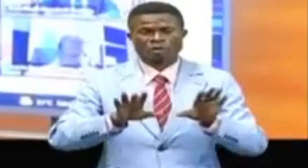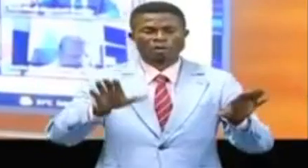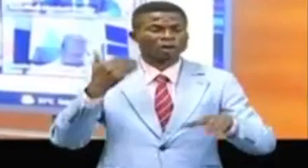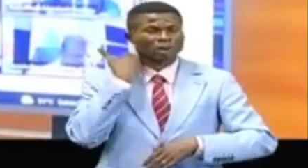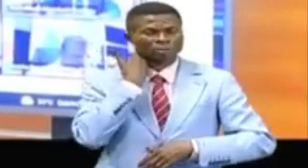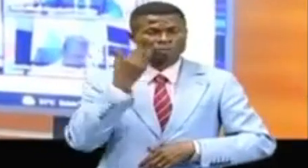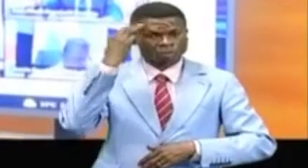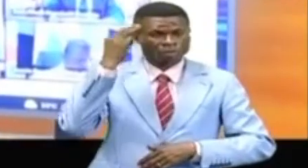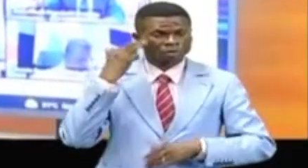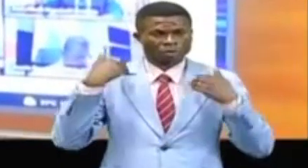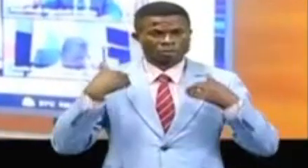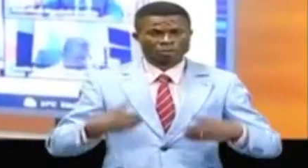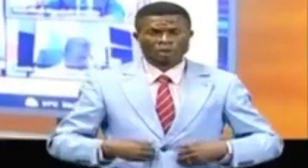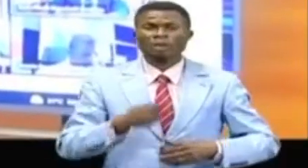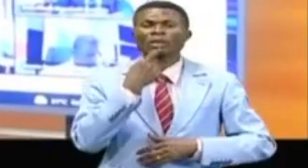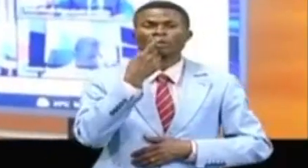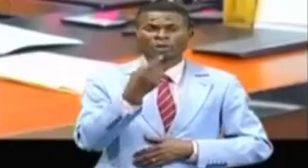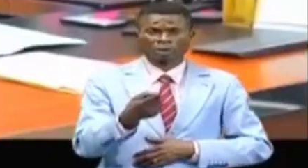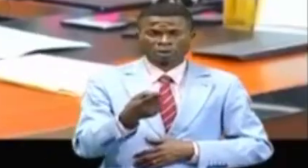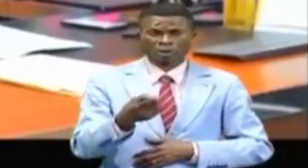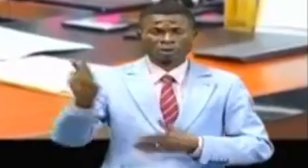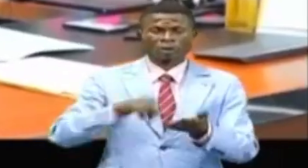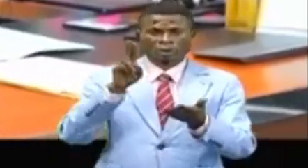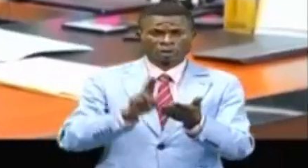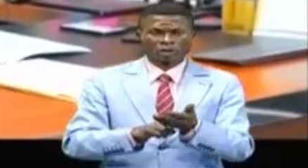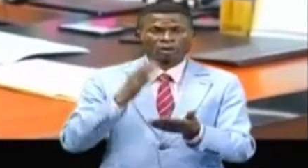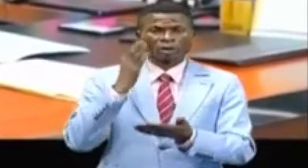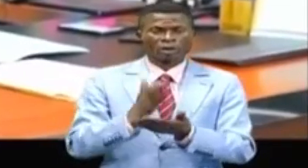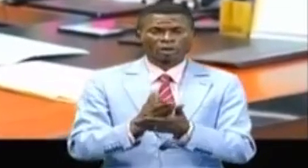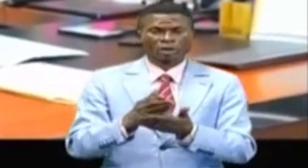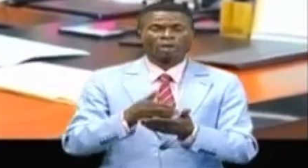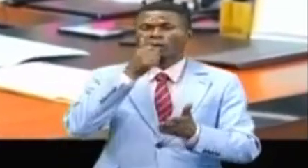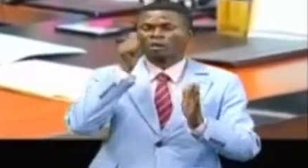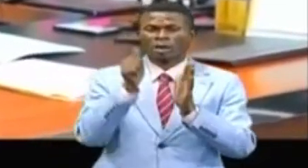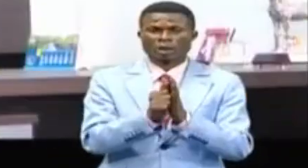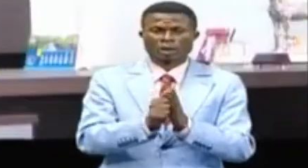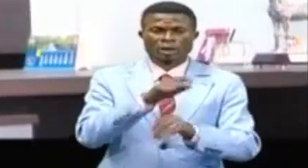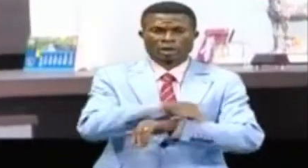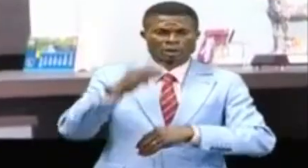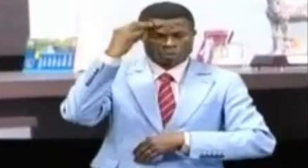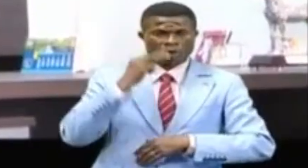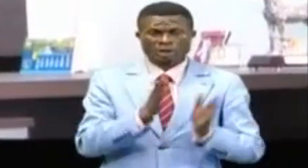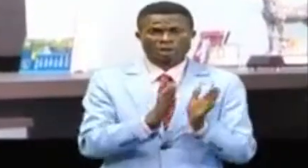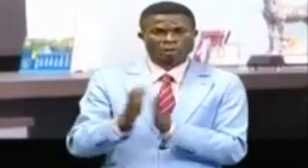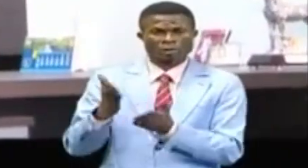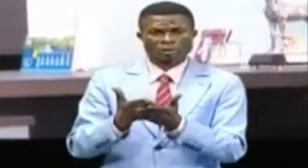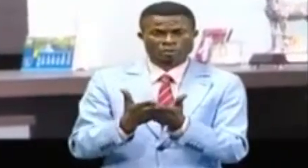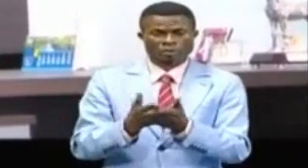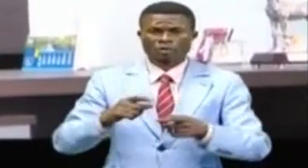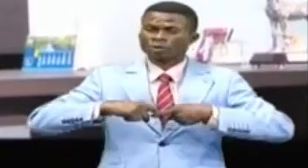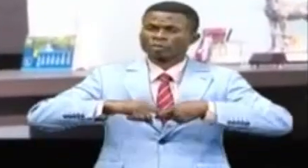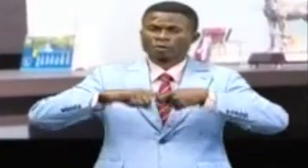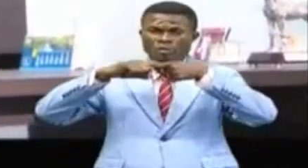de la Santé publique a annoncé la signature d'un arrêté ministériel qui prévoit entre autres la